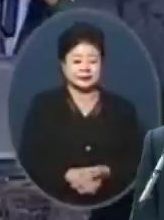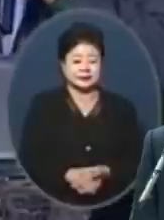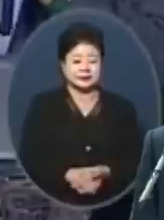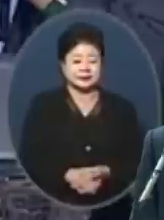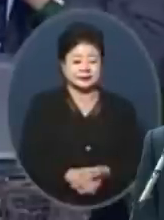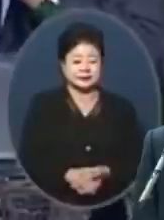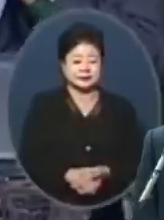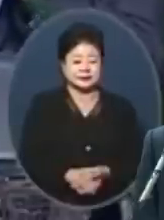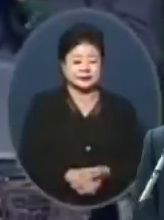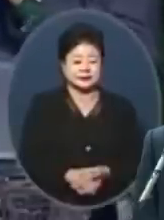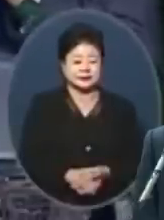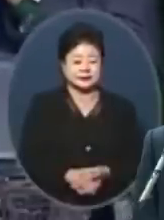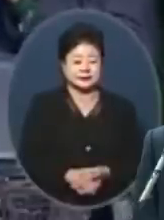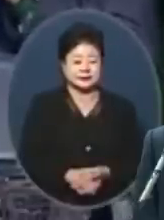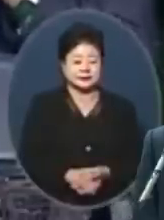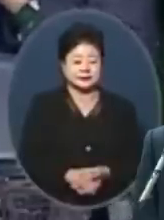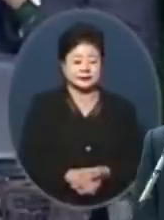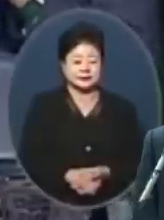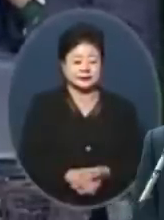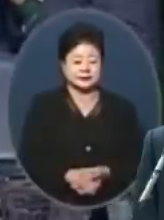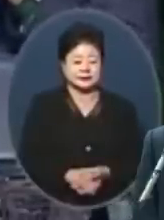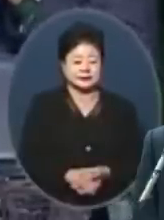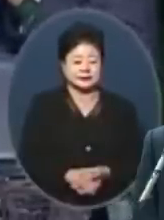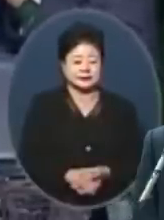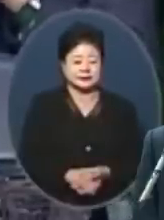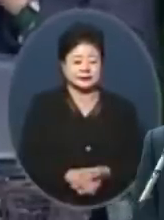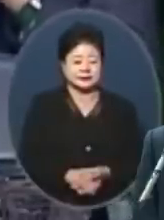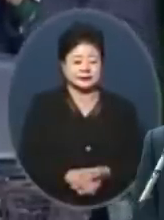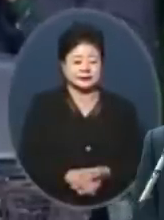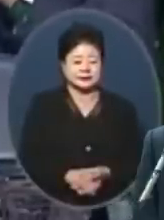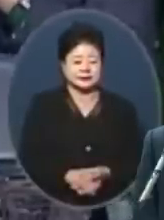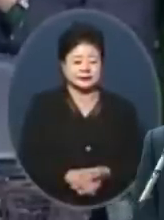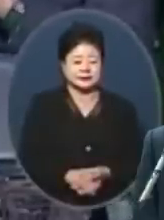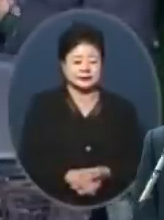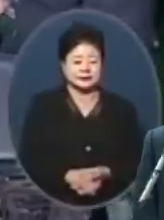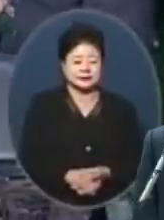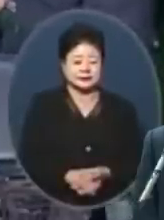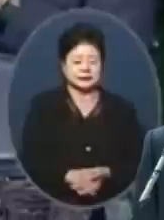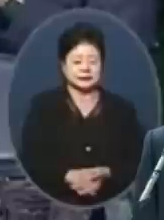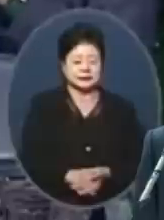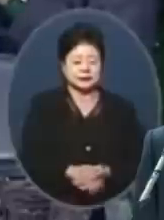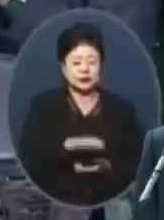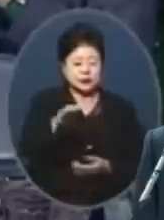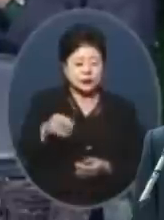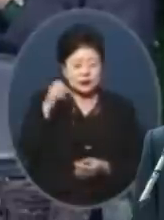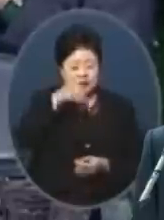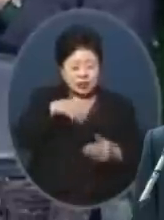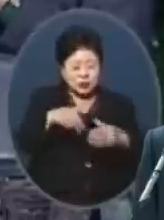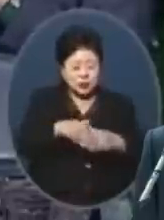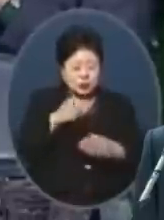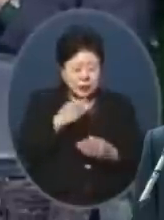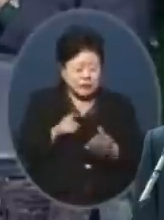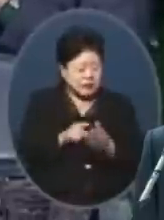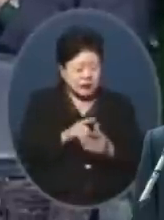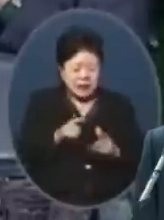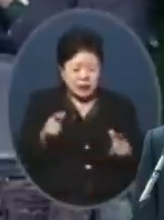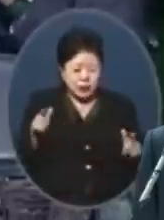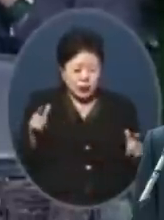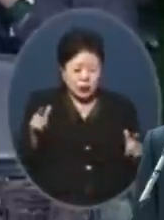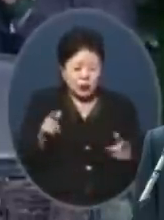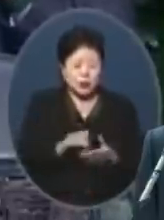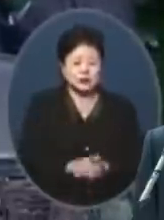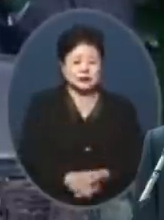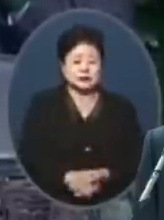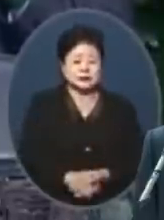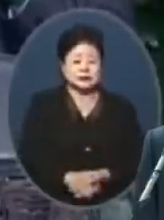us knows that all he has done will be fulfilled in your life. 우리는 그냥 종교만 믿는 사람이 아닙니다. We